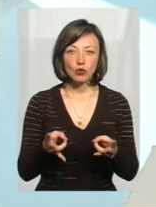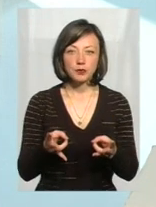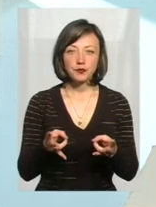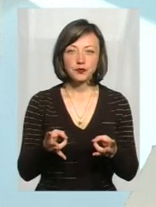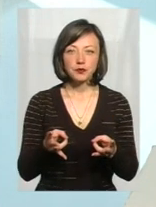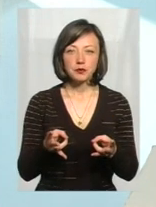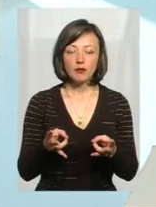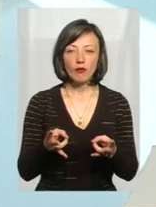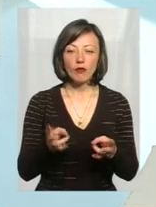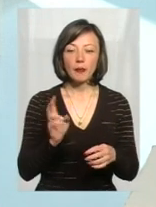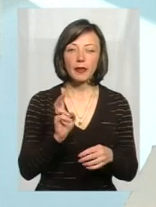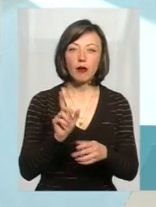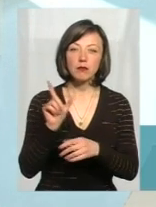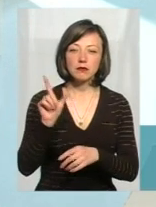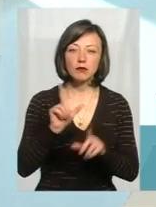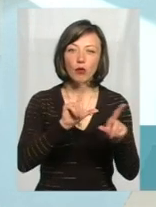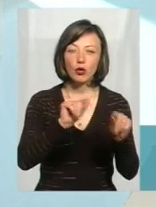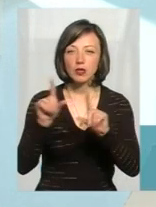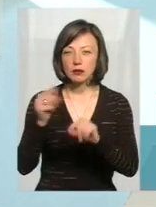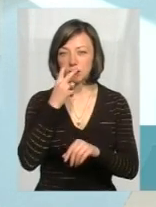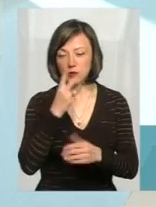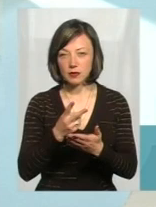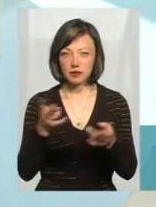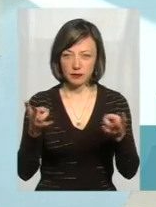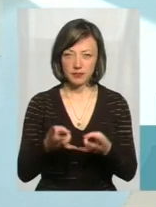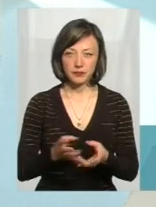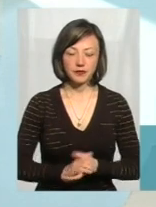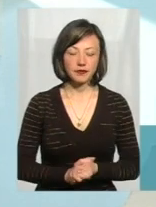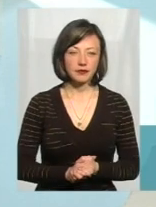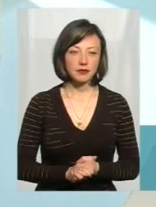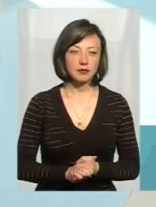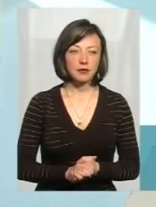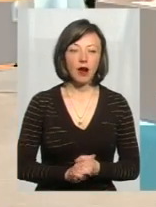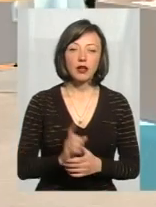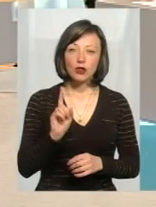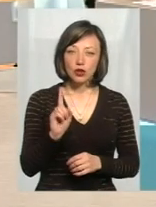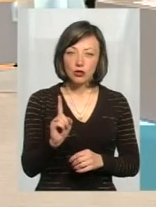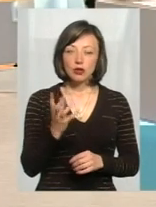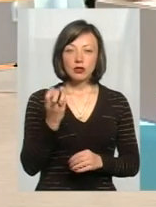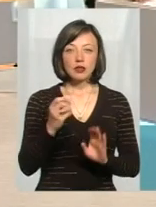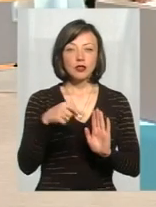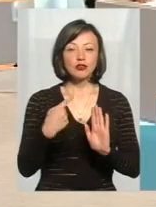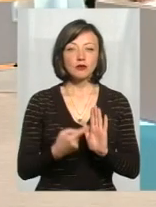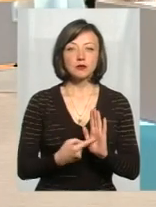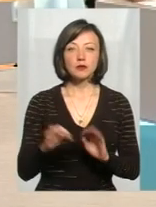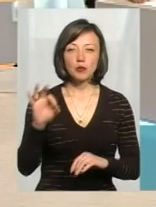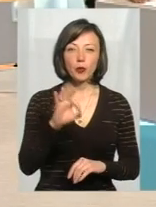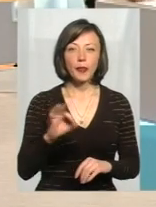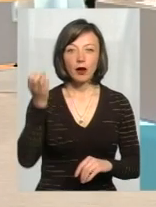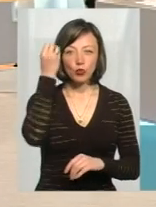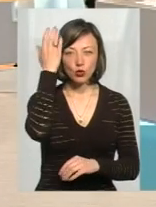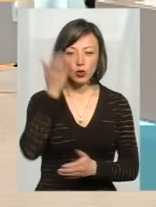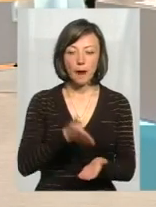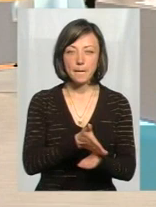якими варто пройти, проїхати, які варто відвідувати. До речі, з приводу культурних